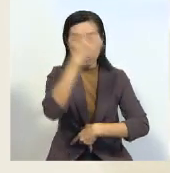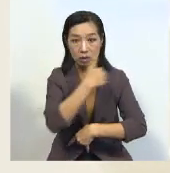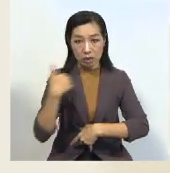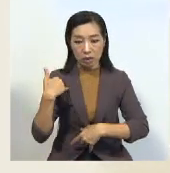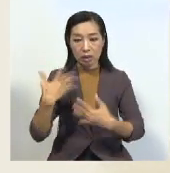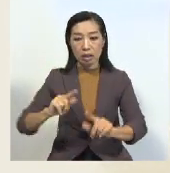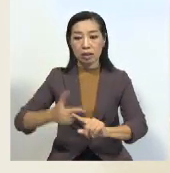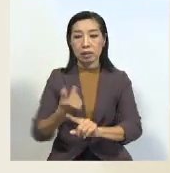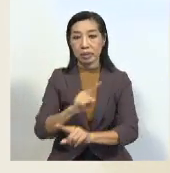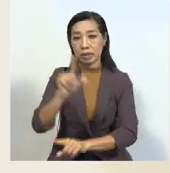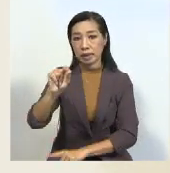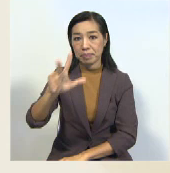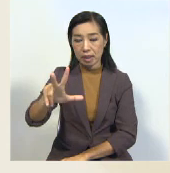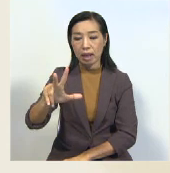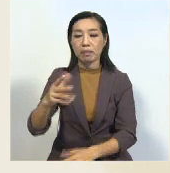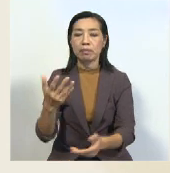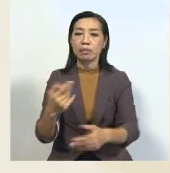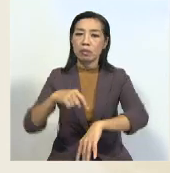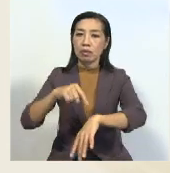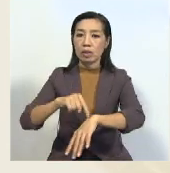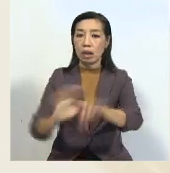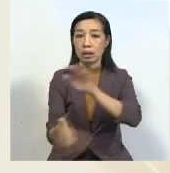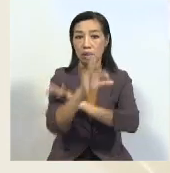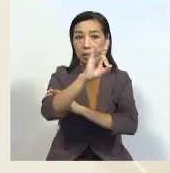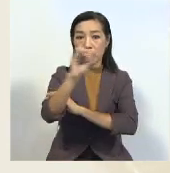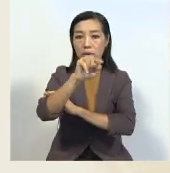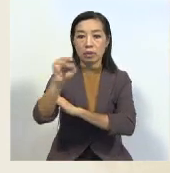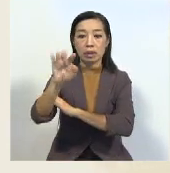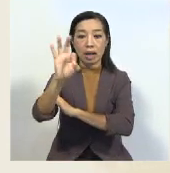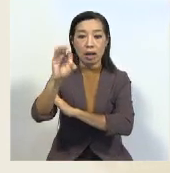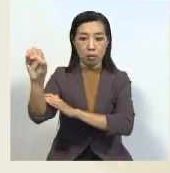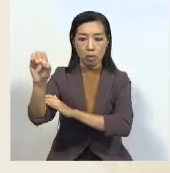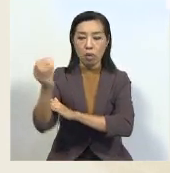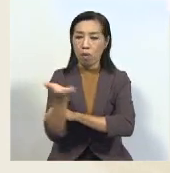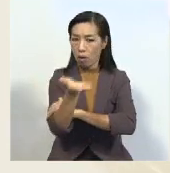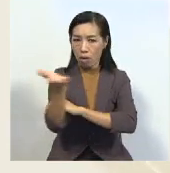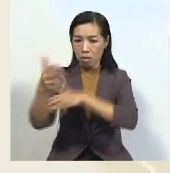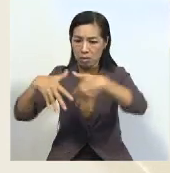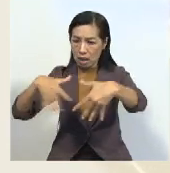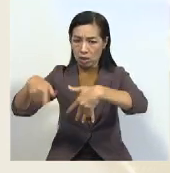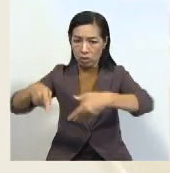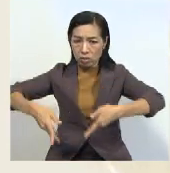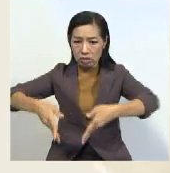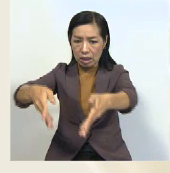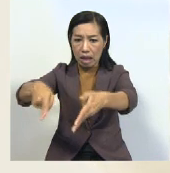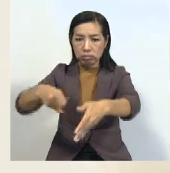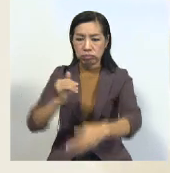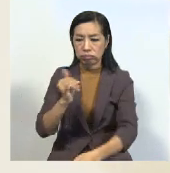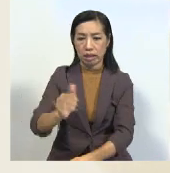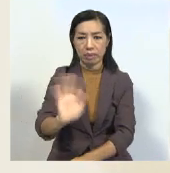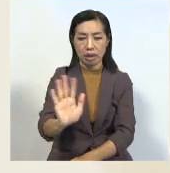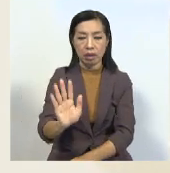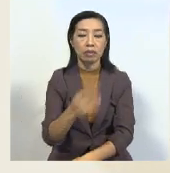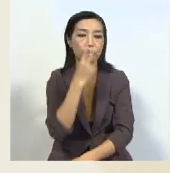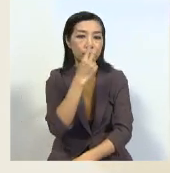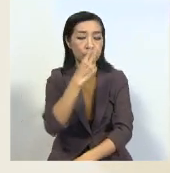ที่23พฤศจิกายนช่วงเวลาประมาณ 8:00 น.ถึง 9:00 น.ขอให้ประชาชนหลีกเลี่ยงเส้นทางดังกล่าวเรา